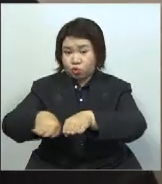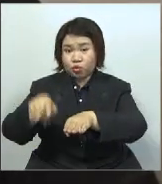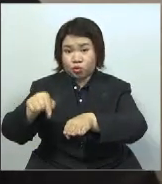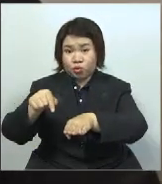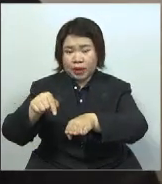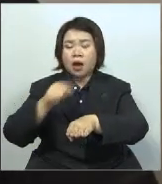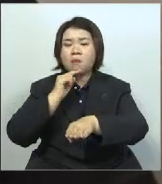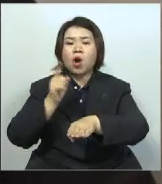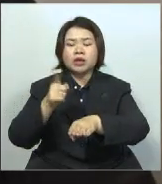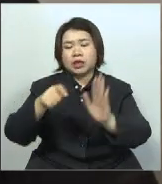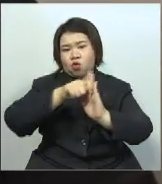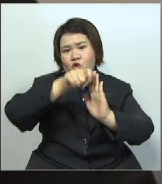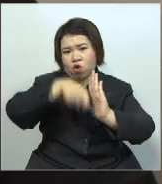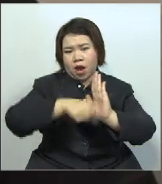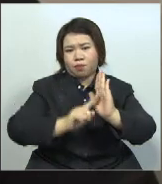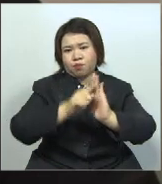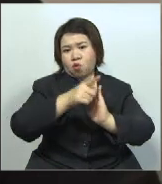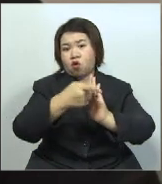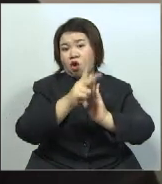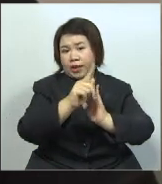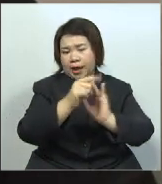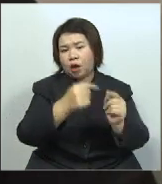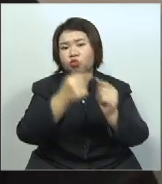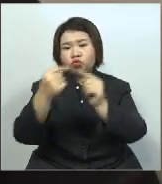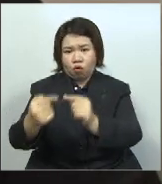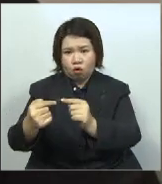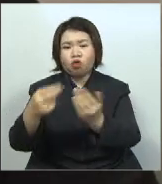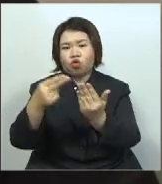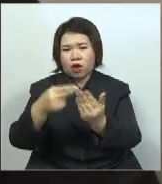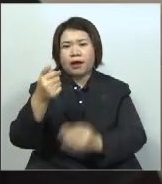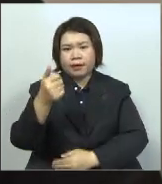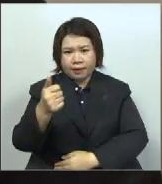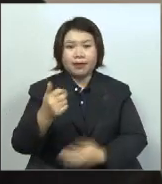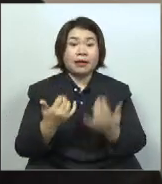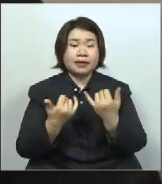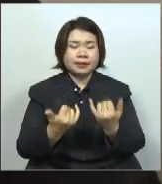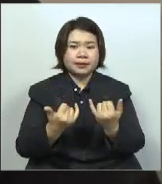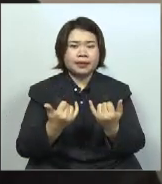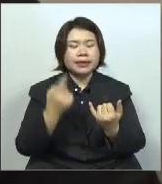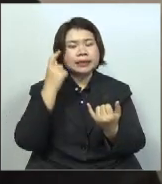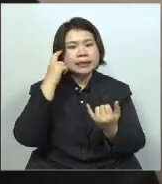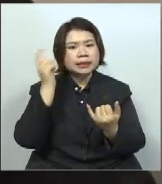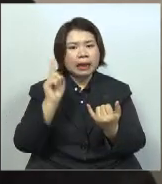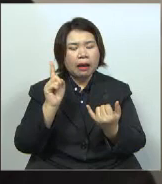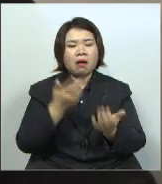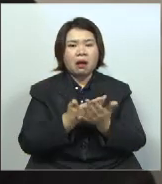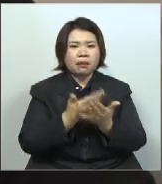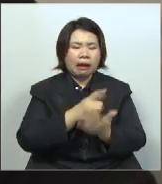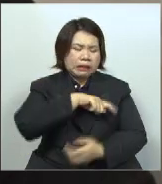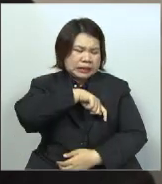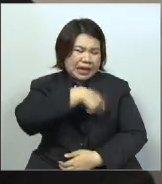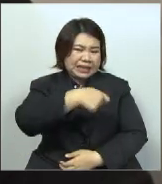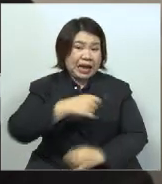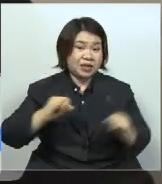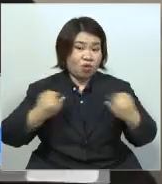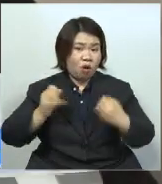จุบันจากโคราชมาถึงขอนแก่นแล้วก็จะต่อเนื่องมาถึงหนองคายตัวนี้ก็อาจจะช่วยลดต้นทุนของผู้ประกอบ